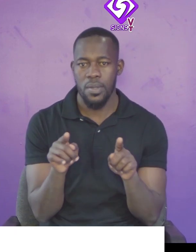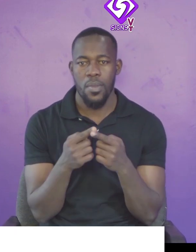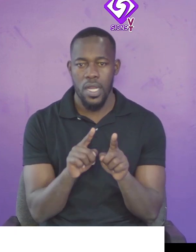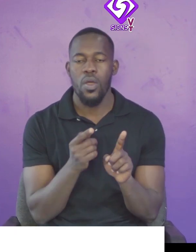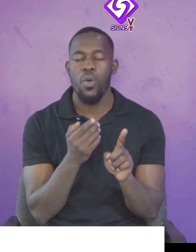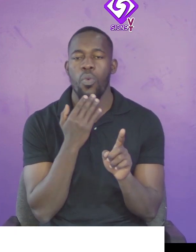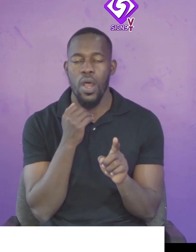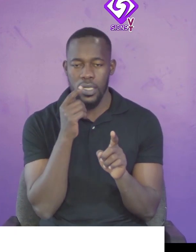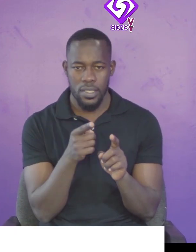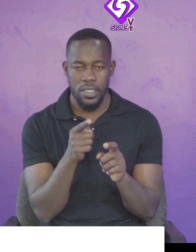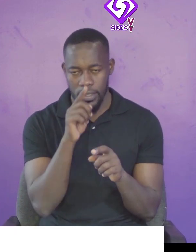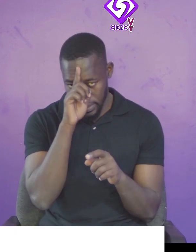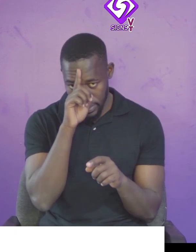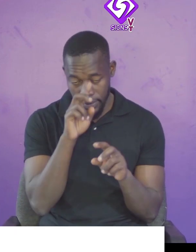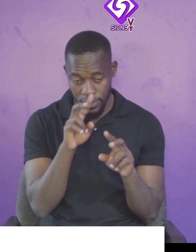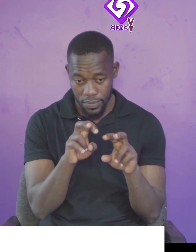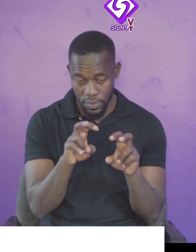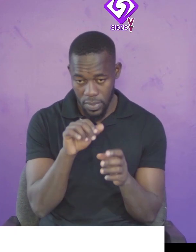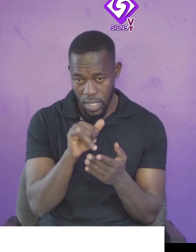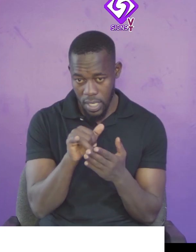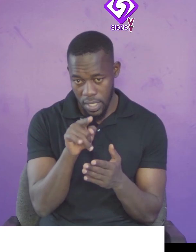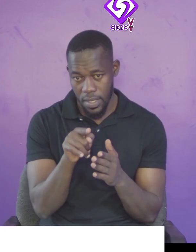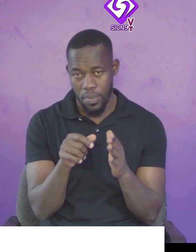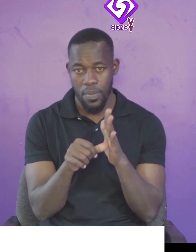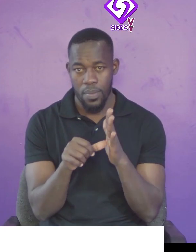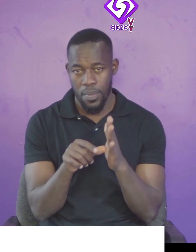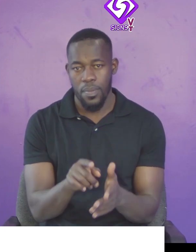impartial investigation into the shooting.